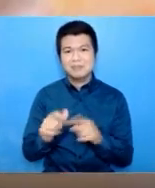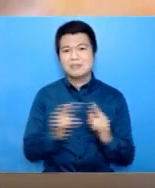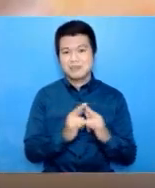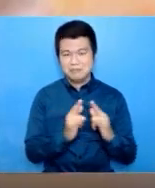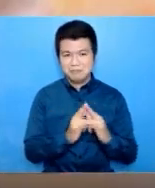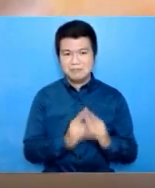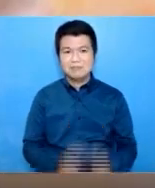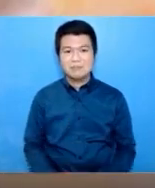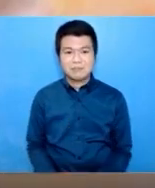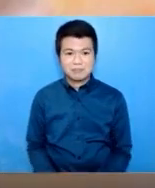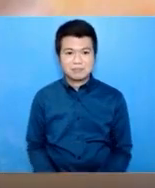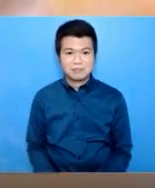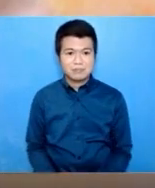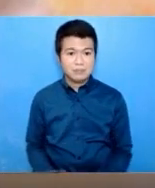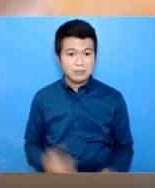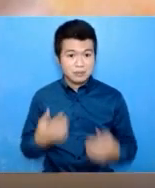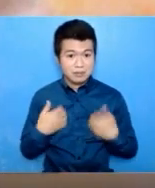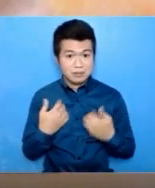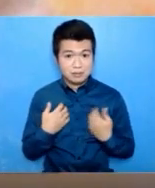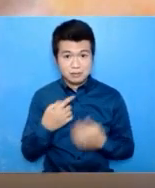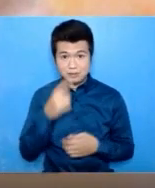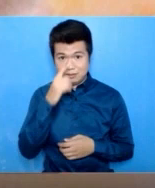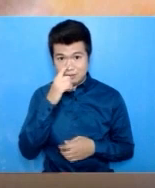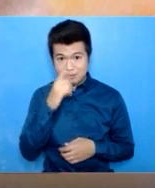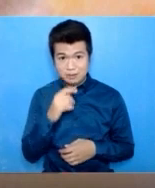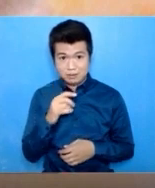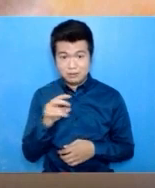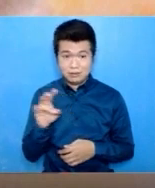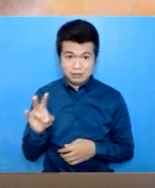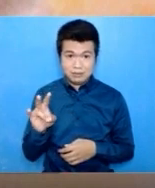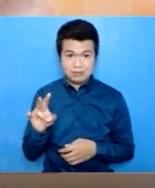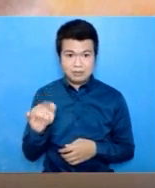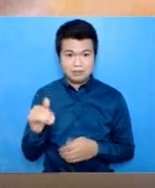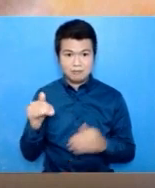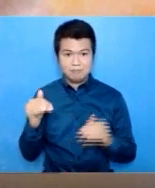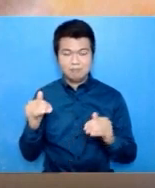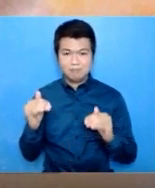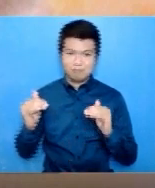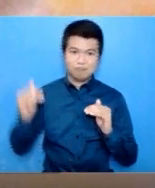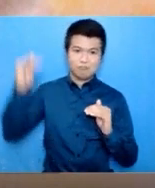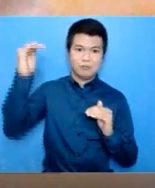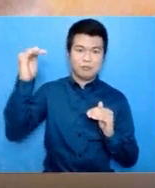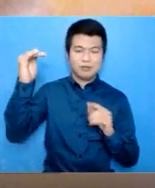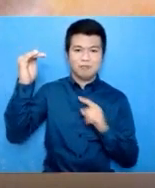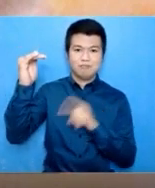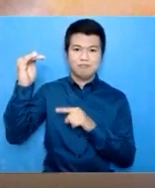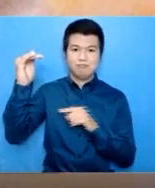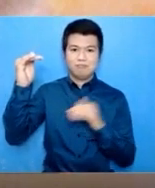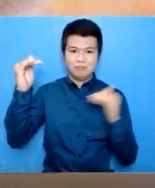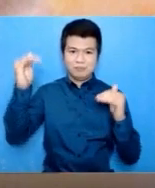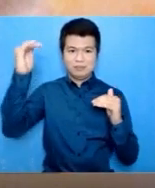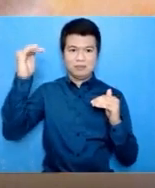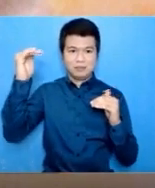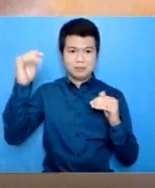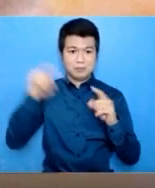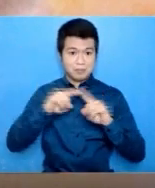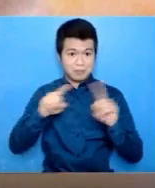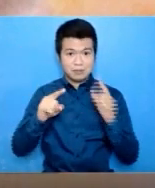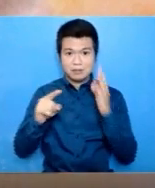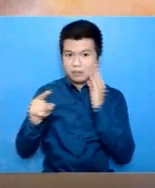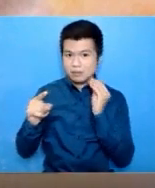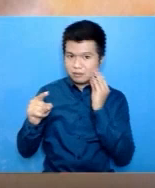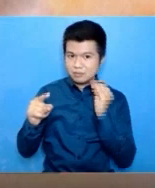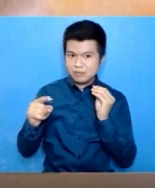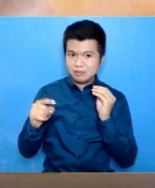Mas bata ng 7 taon si Ugas at mas batangkad din siya sa pambansang kamao. Pero lamang naman sa experience at knockout history